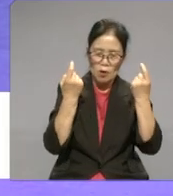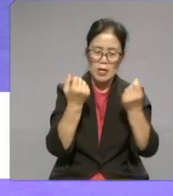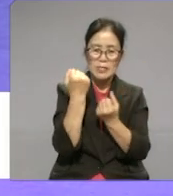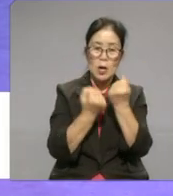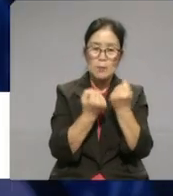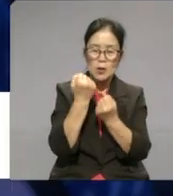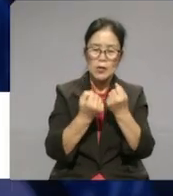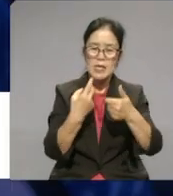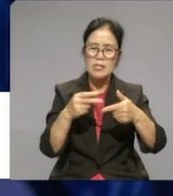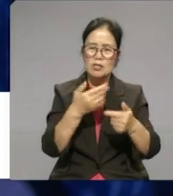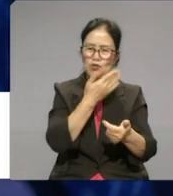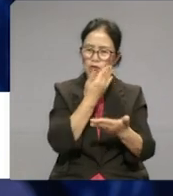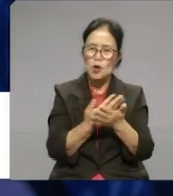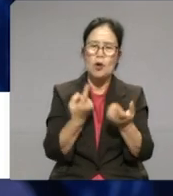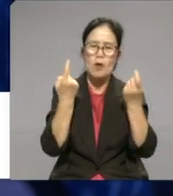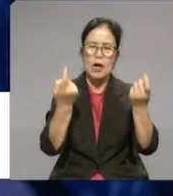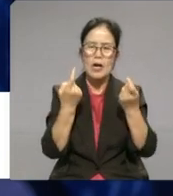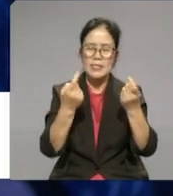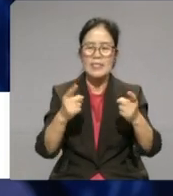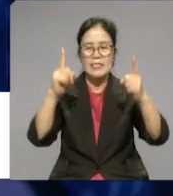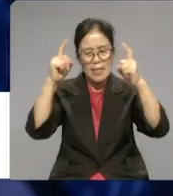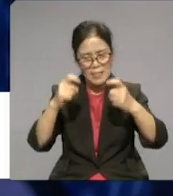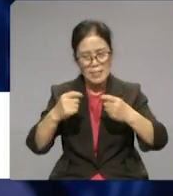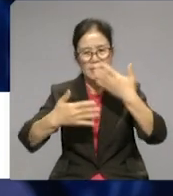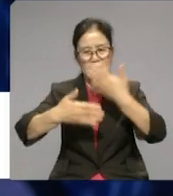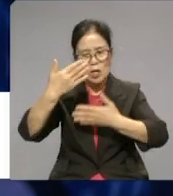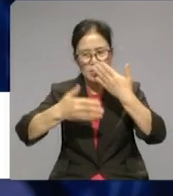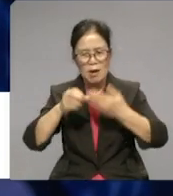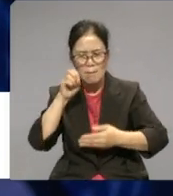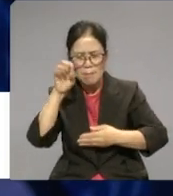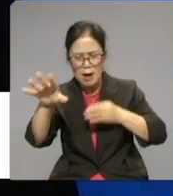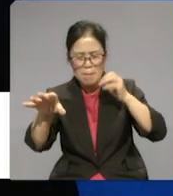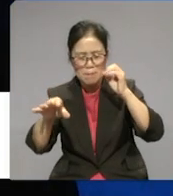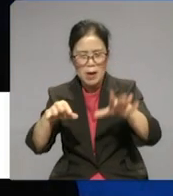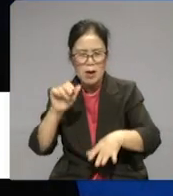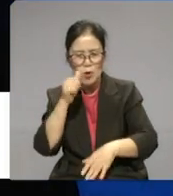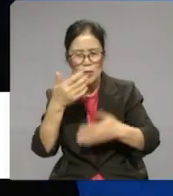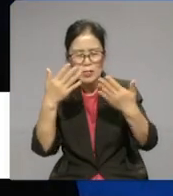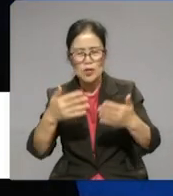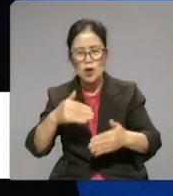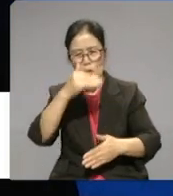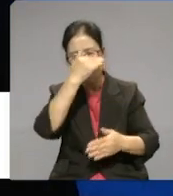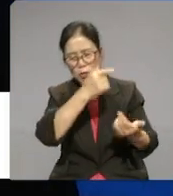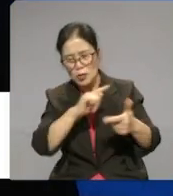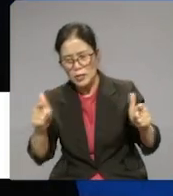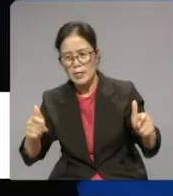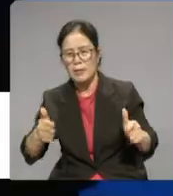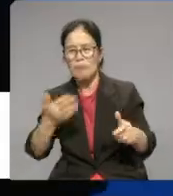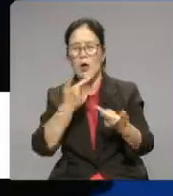인천관광설명회에서는 인천의 주요 관광지를 사진과 영상으로 함께 소개하며 볼거리와